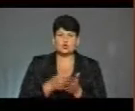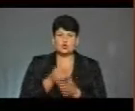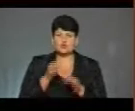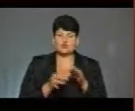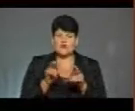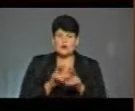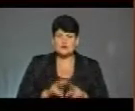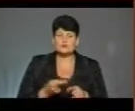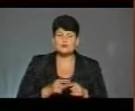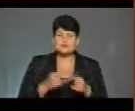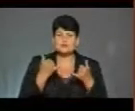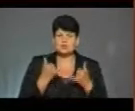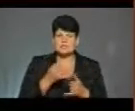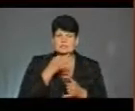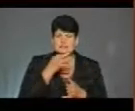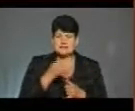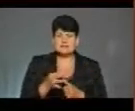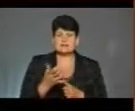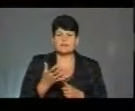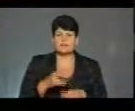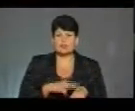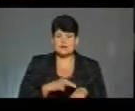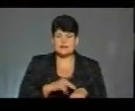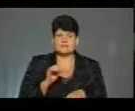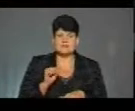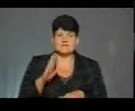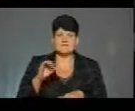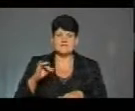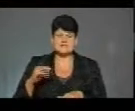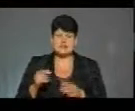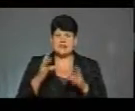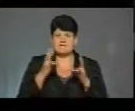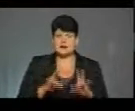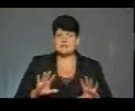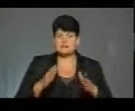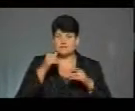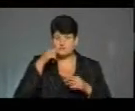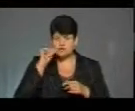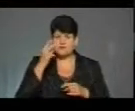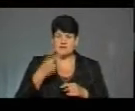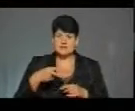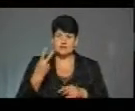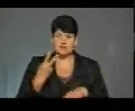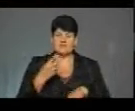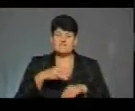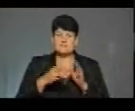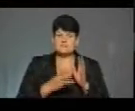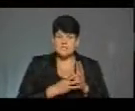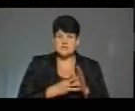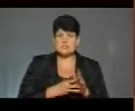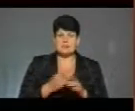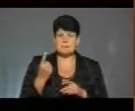розслідувань. Про це сьогодні повідомив речник Нацполіції області Андрій Василик. Аварія сталася вчора о 22:18 на першій